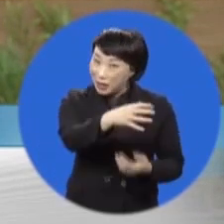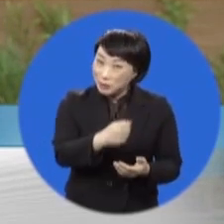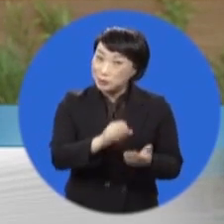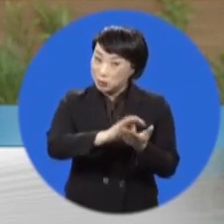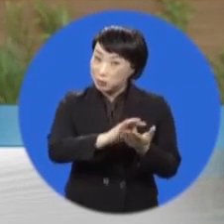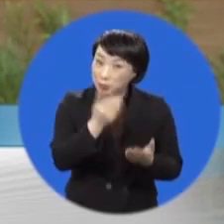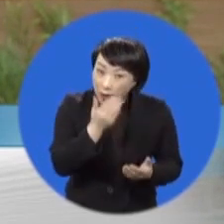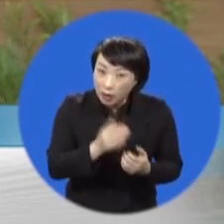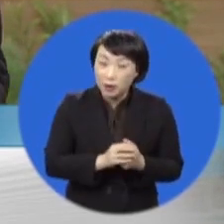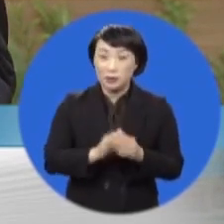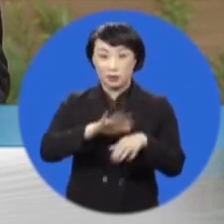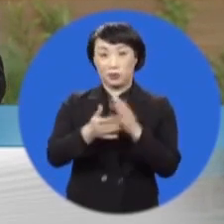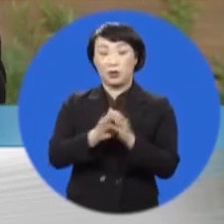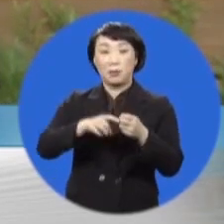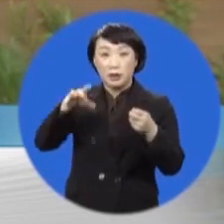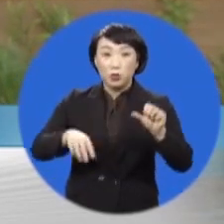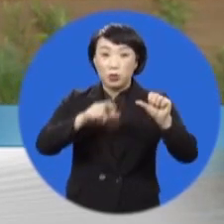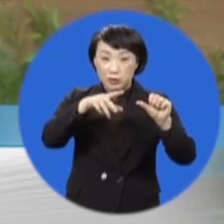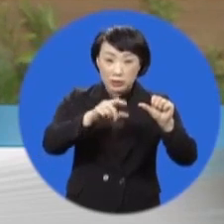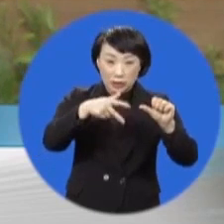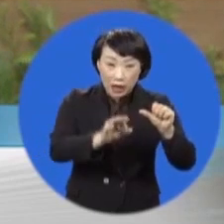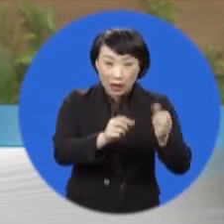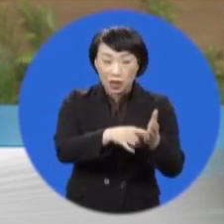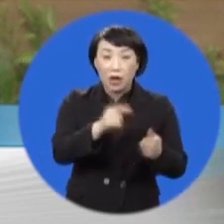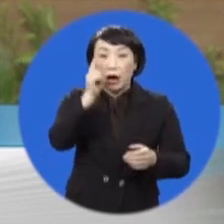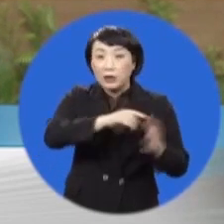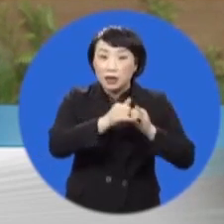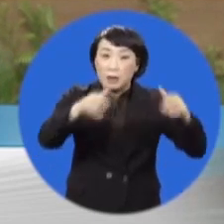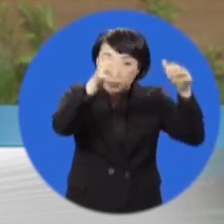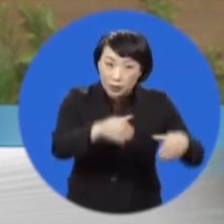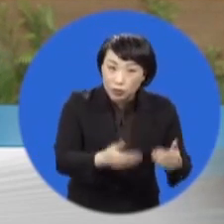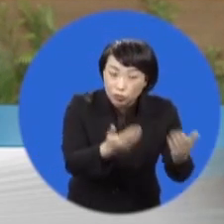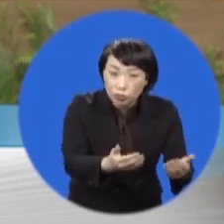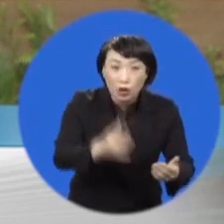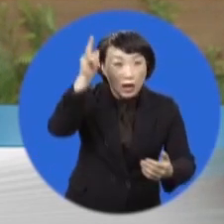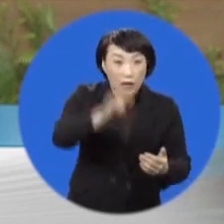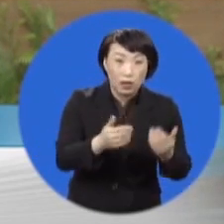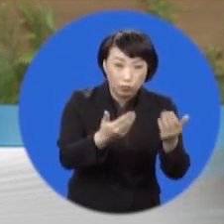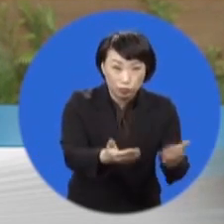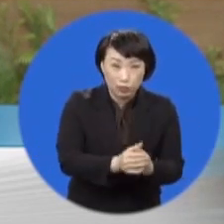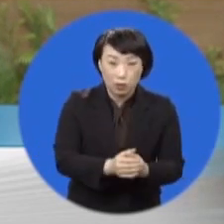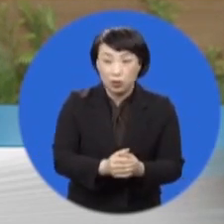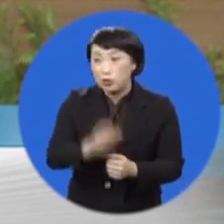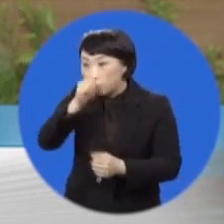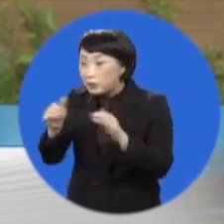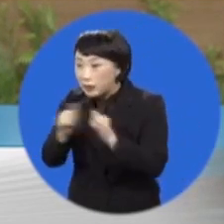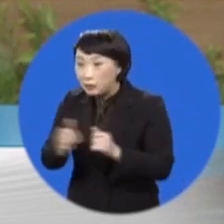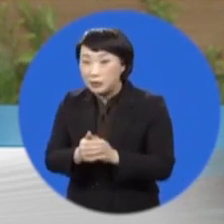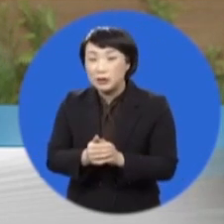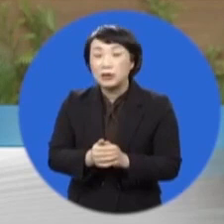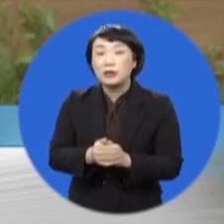사용할 수 있어요 그래서 맡음 5장에 야아 김에게 또 비누는 주무 태양을 준다 선이 맥이 또